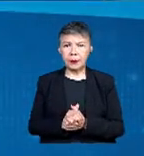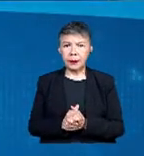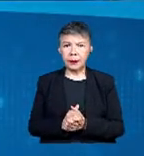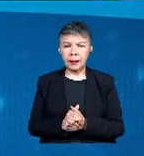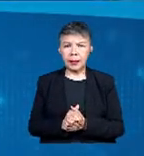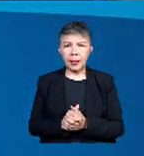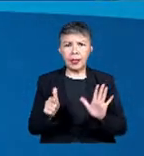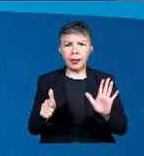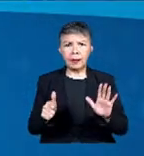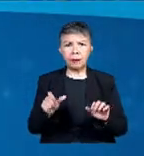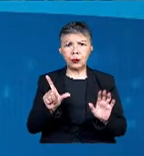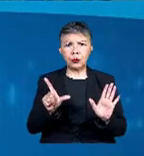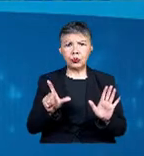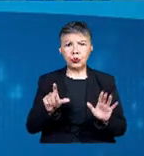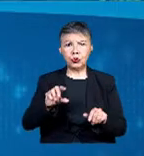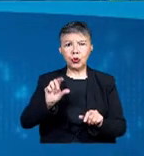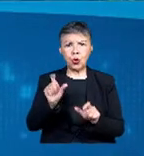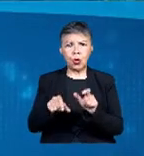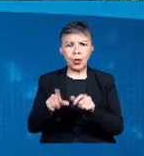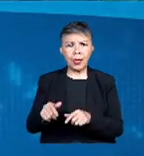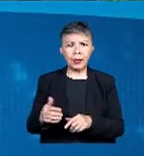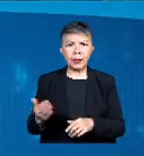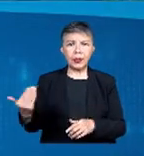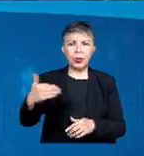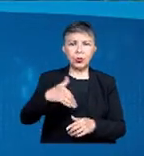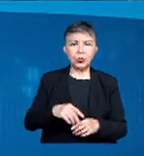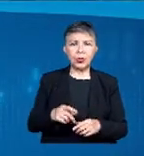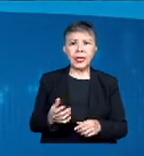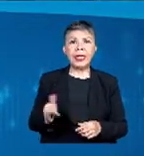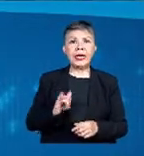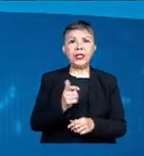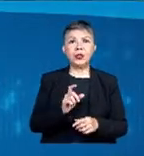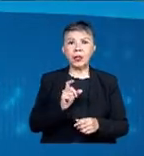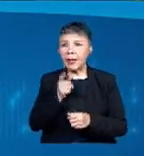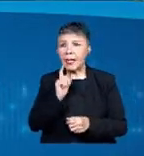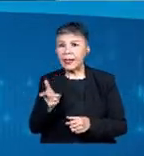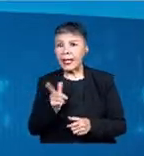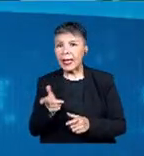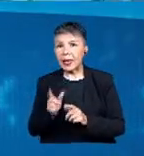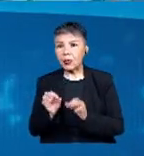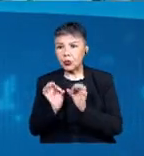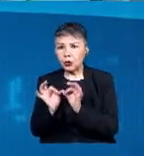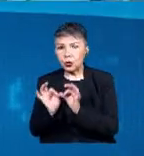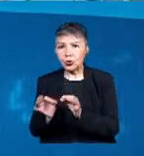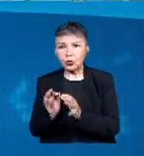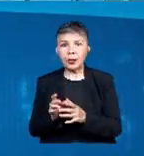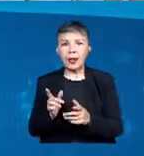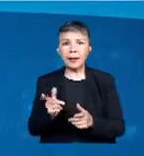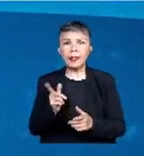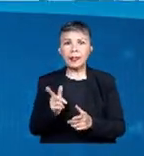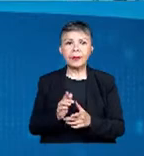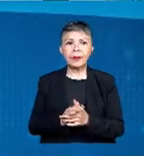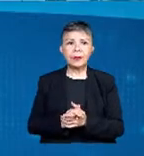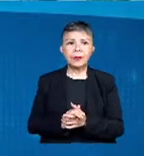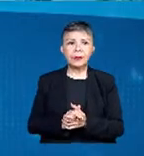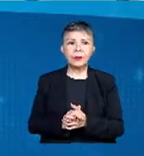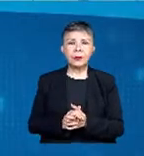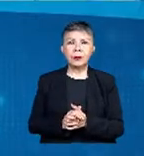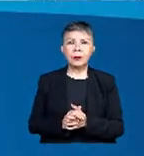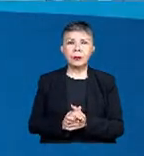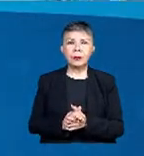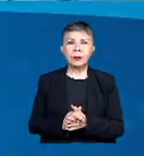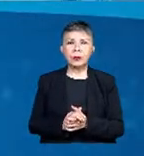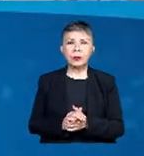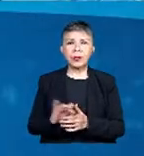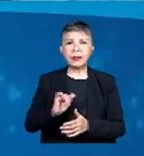167 orang. Dan juga kita membuat pelatihan-pelatihan khusus kepada mereka supaya mereka mempunyai nilai ekonomi bagi